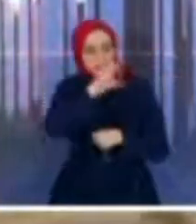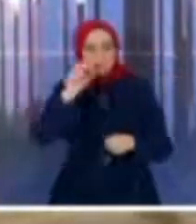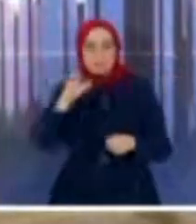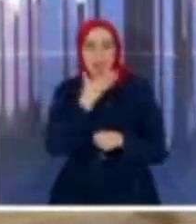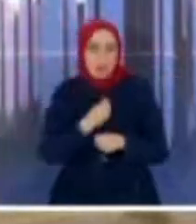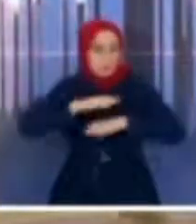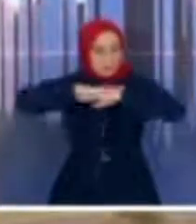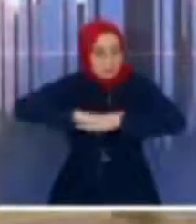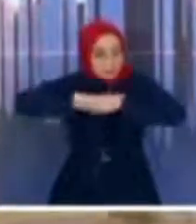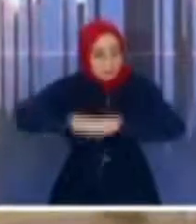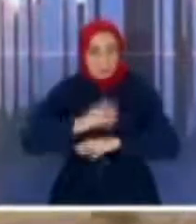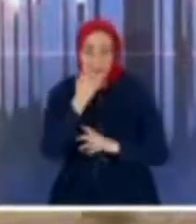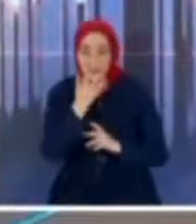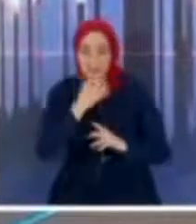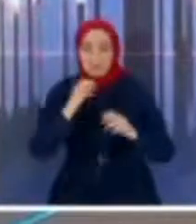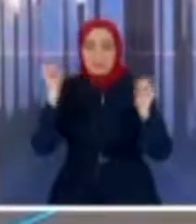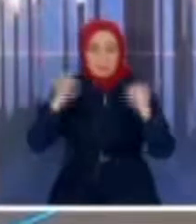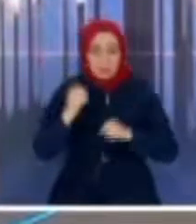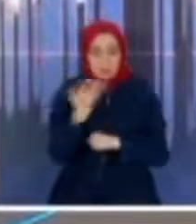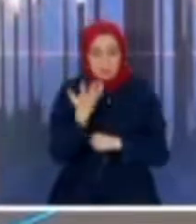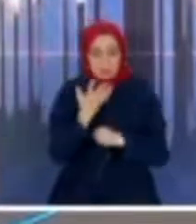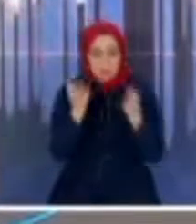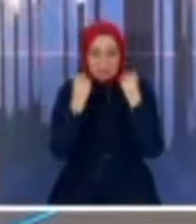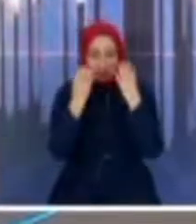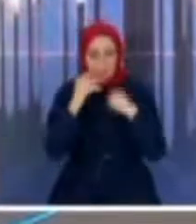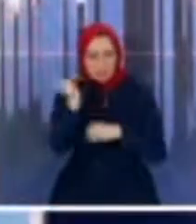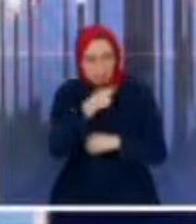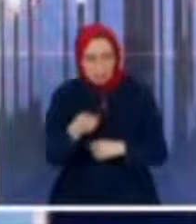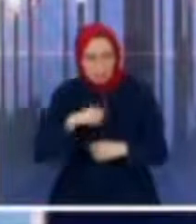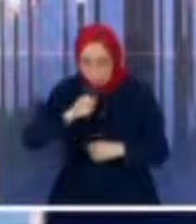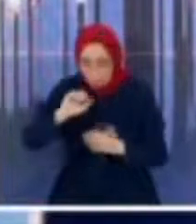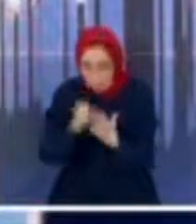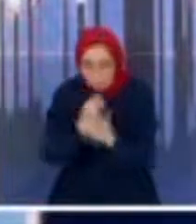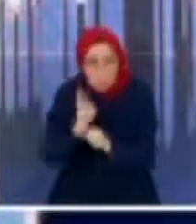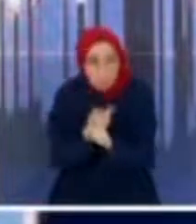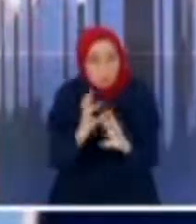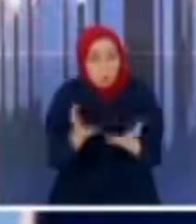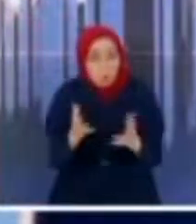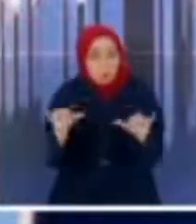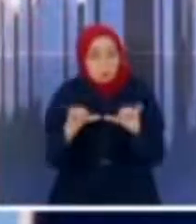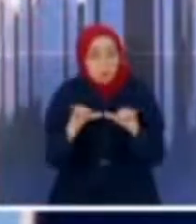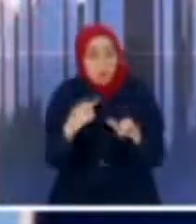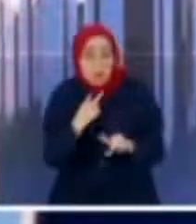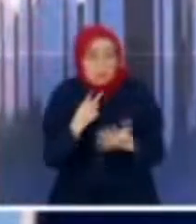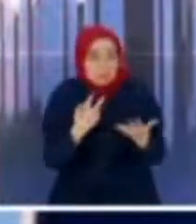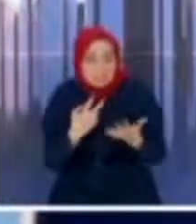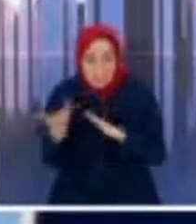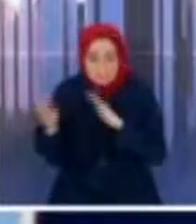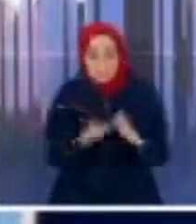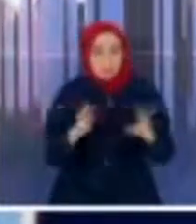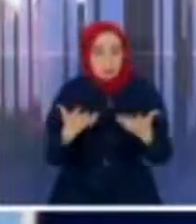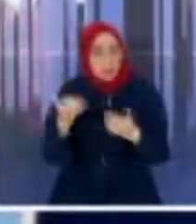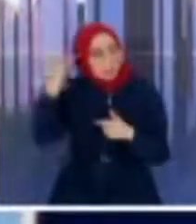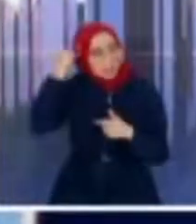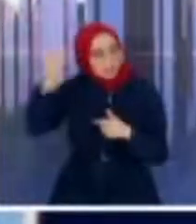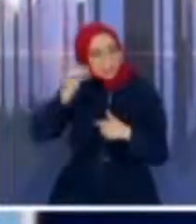الإسعافات الأولية أنا بيدي ككبيرة محتاجة أنه ناخذ دورة في الإسعافات الأولية، فما بالك أنه احنا ندخلوا الثقافة هذه